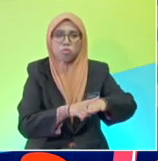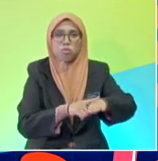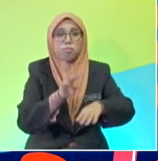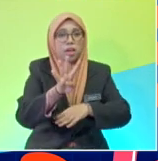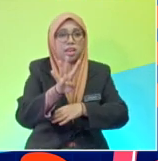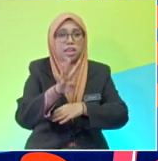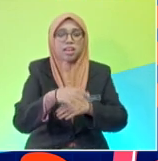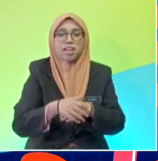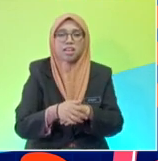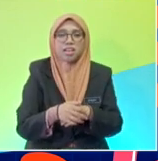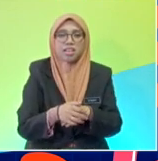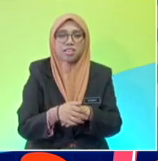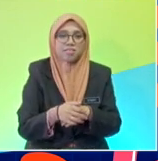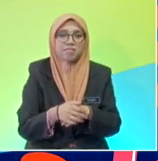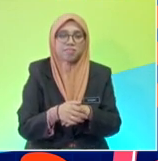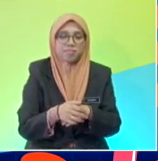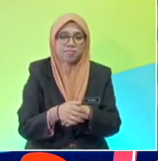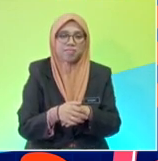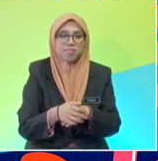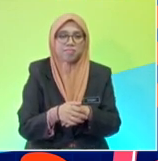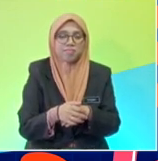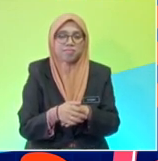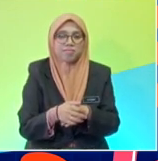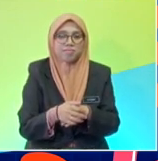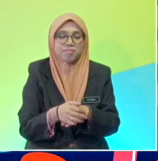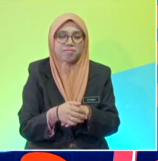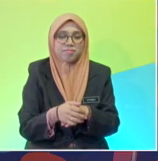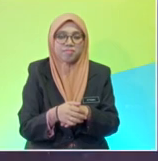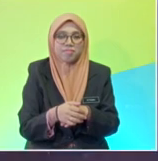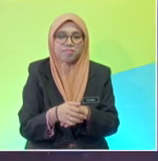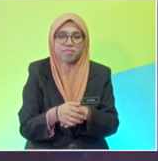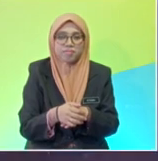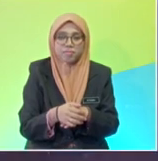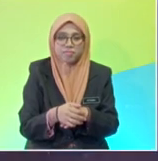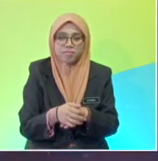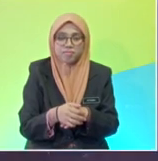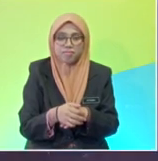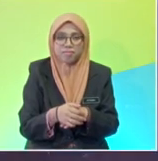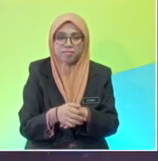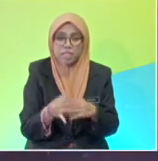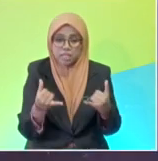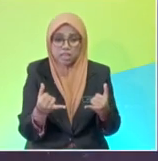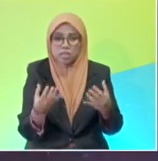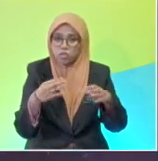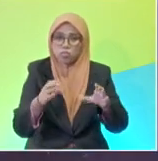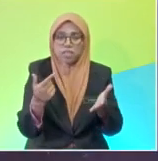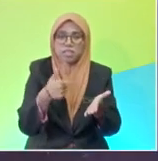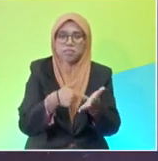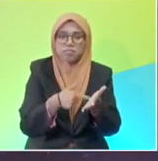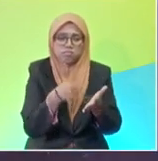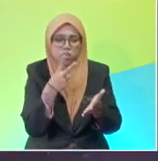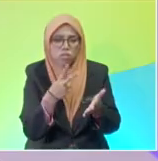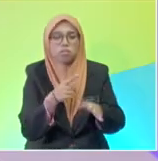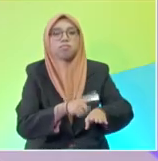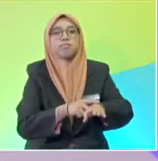boleh agaklah berapa lagi nak pergi ke pukul 4. Macam tu. Okey, baik cikgu. Jadi cikgu cuba lagi. Cikgu cuba lagi. Cikgu punya pukul 2. Mudah ni